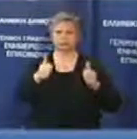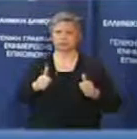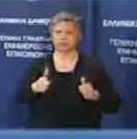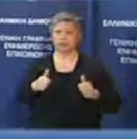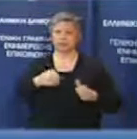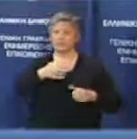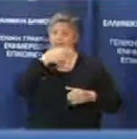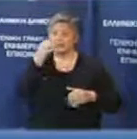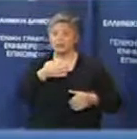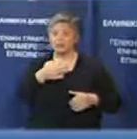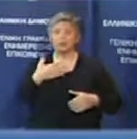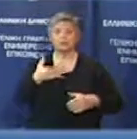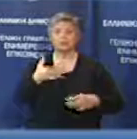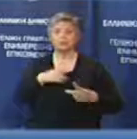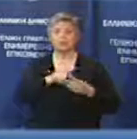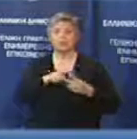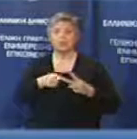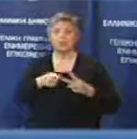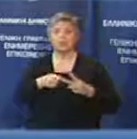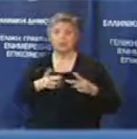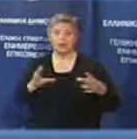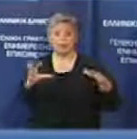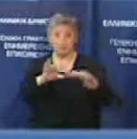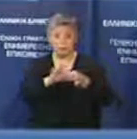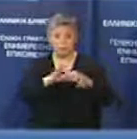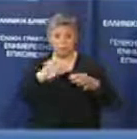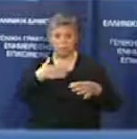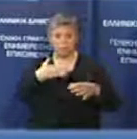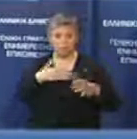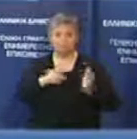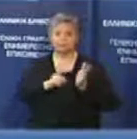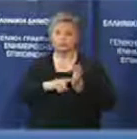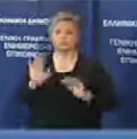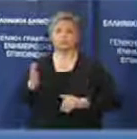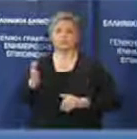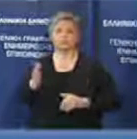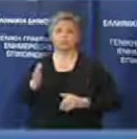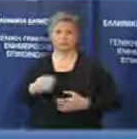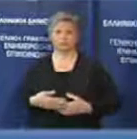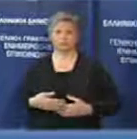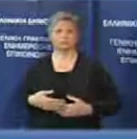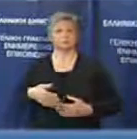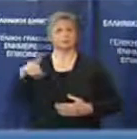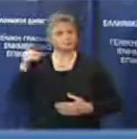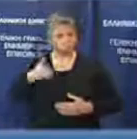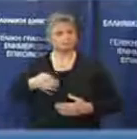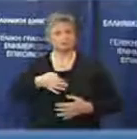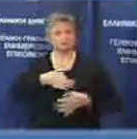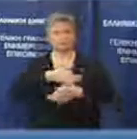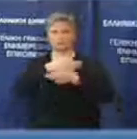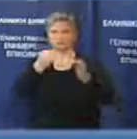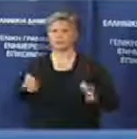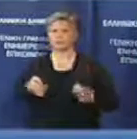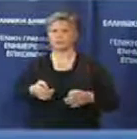Σας είπα ότι βεβαίως ο κύριος Καμένος και δημοσίως προφανώς, δεν έχει κανένα λόγο να μην το κάνει, εκφράζει